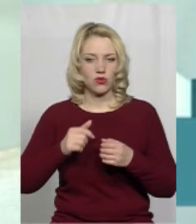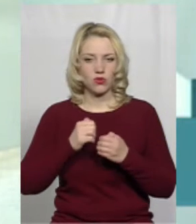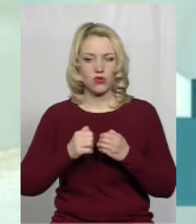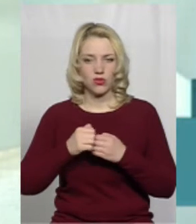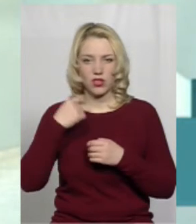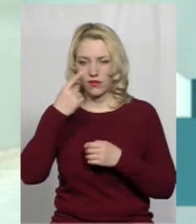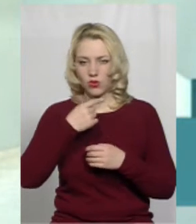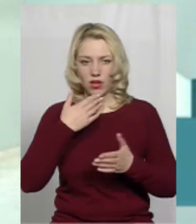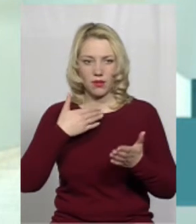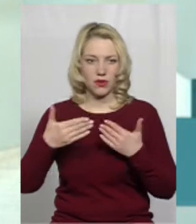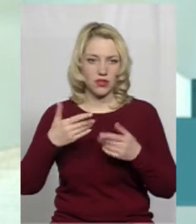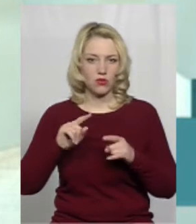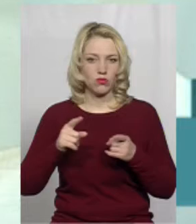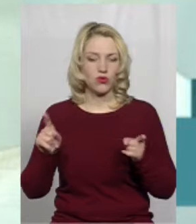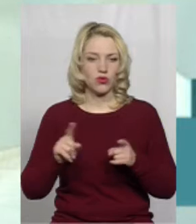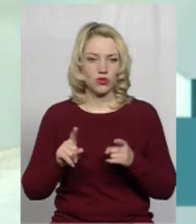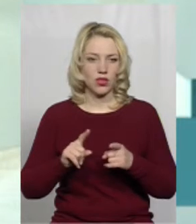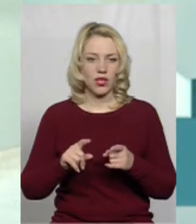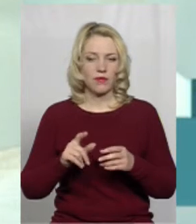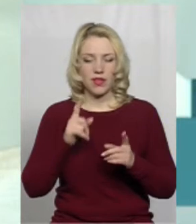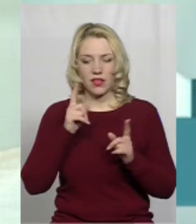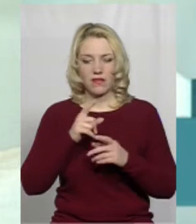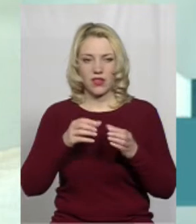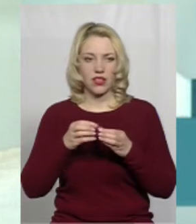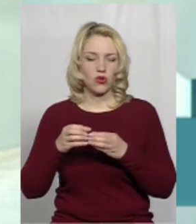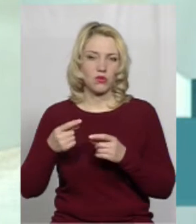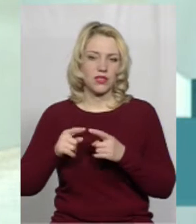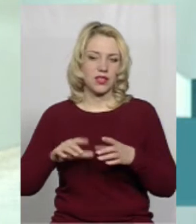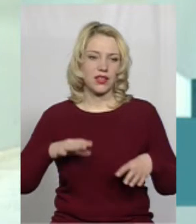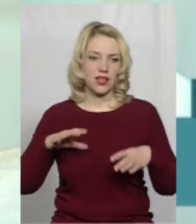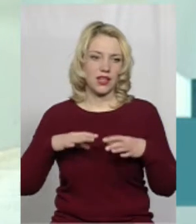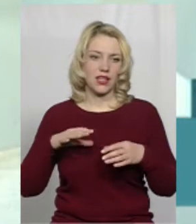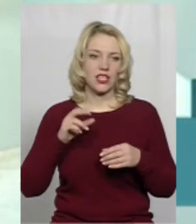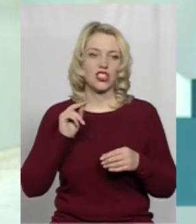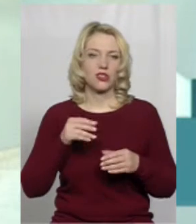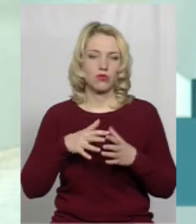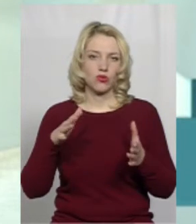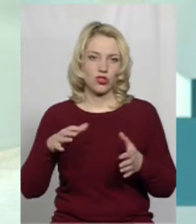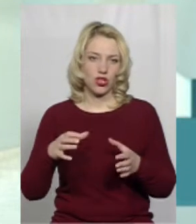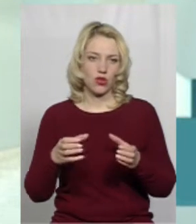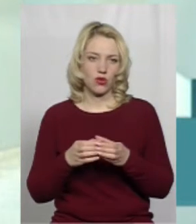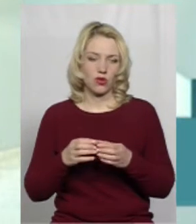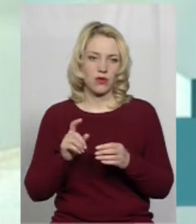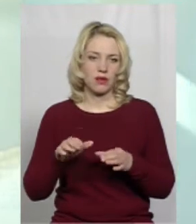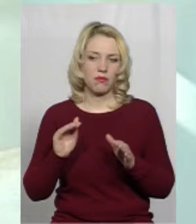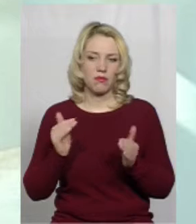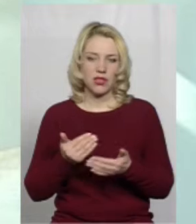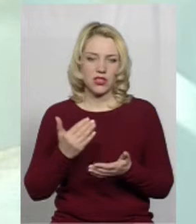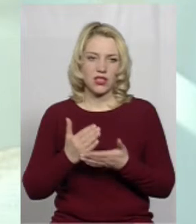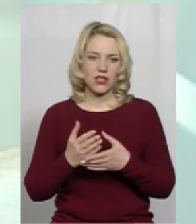кожного індивідуальний підхід, тому що, ну, невеликі групи – це тренінг. Чим більше група, тим менше є